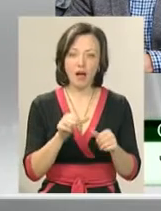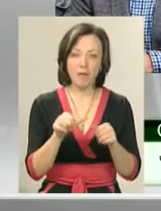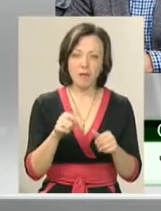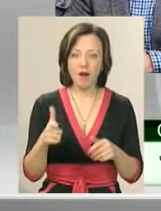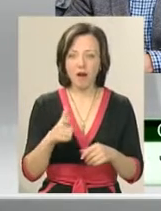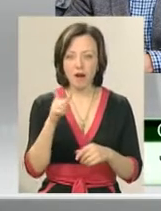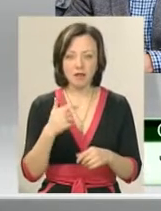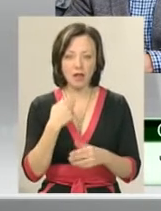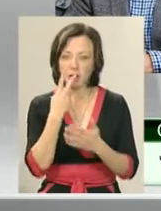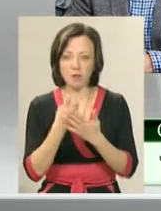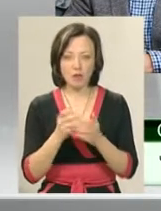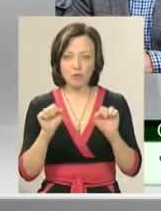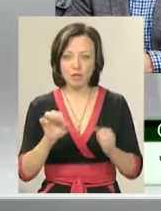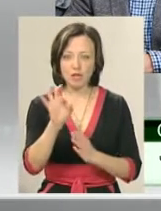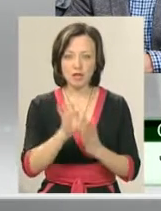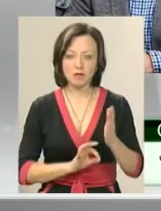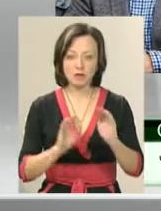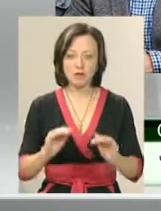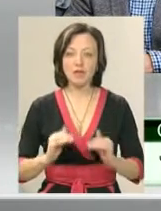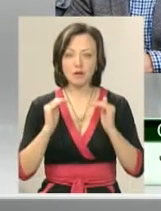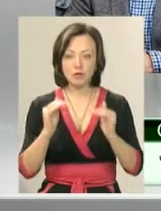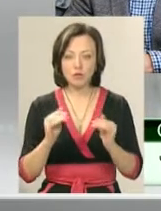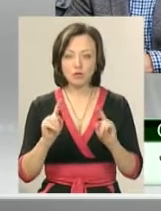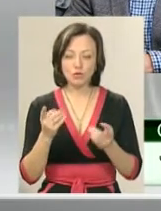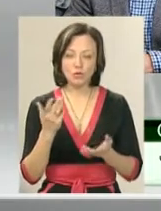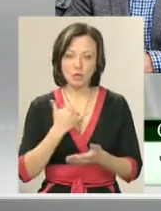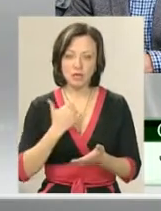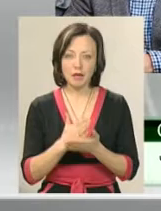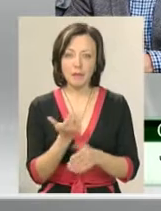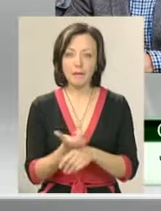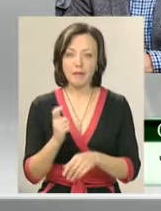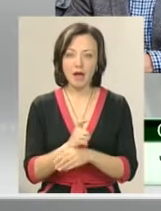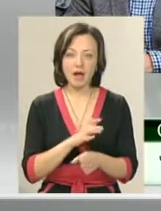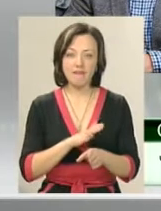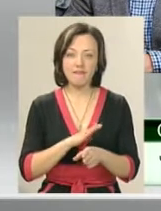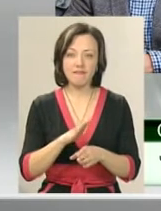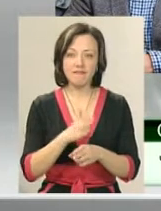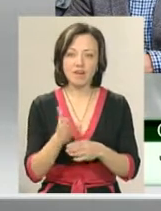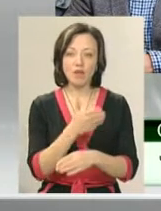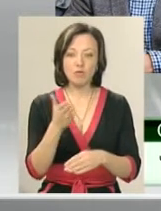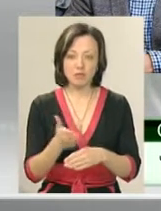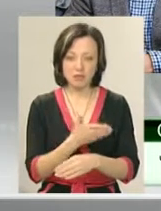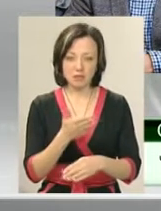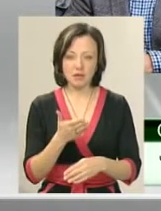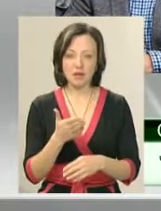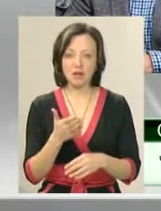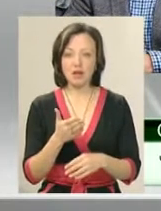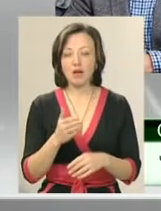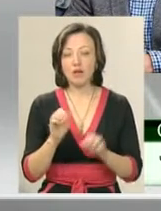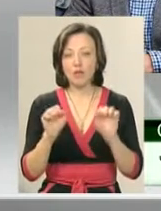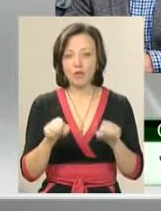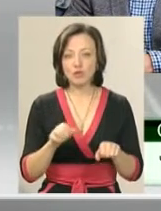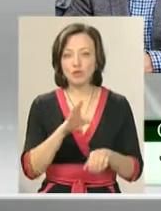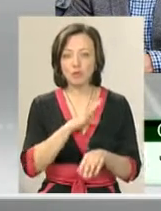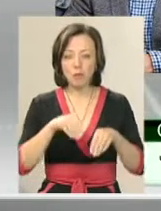бачу, щоб вона різко могла підніматися. У світі в нас є перевиробництво, а світові ціни є низькими. Теж валюта може вийти